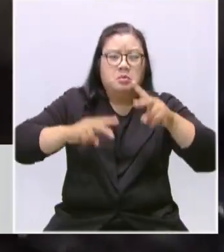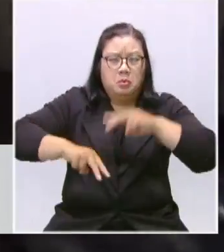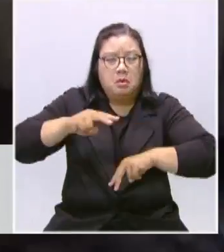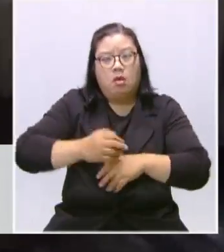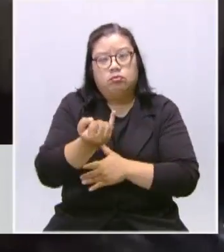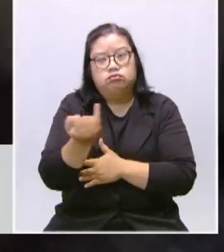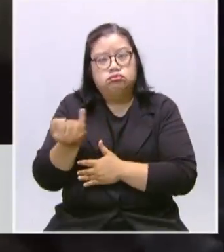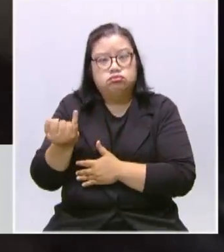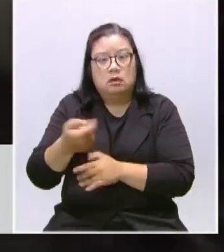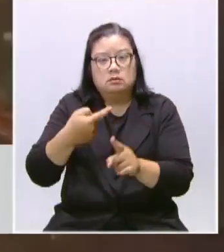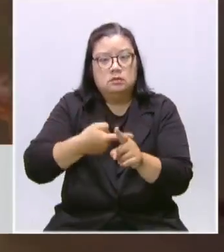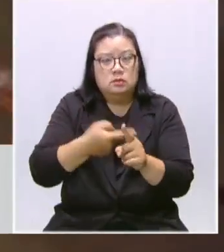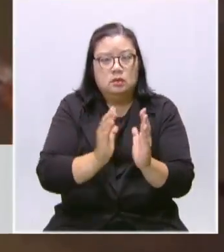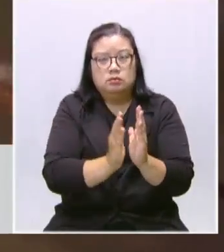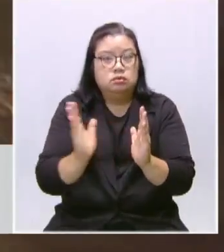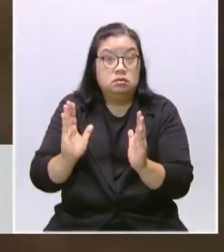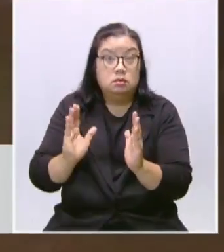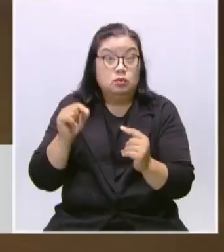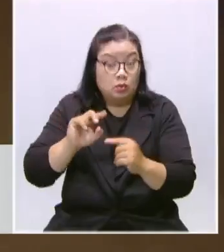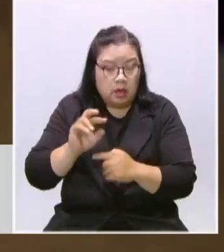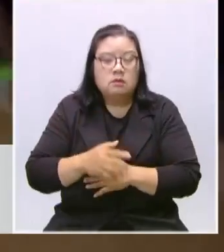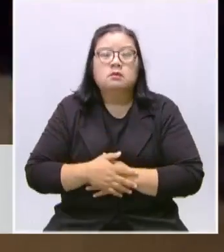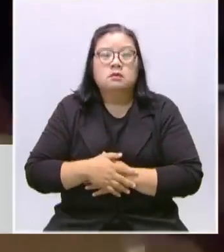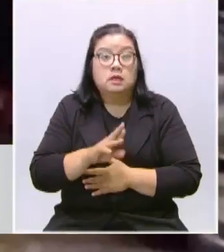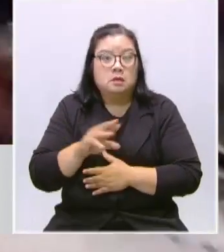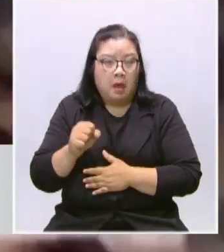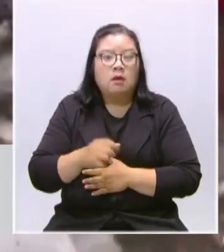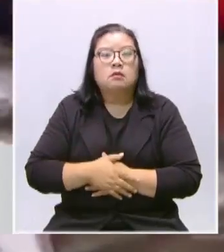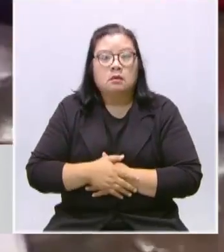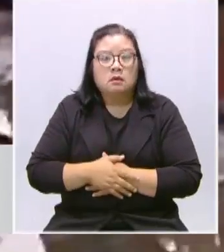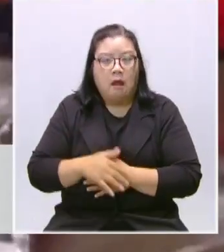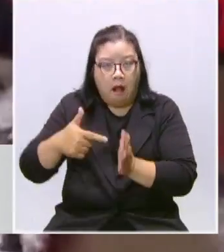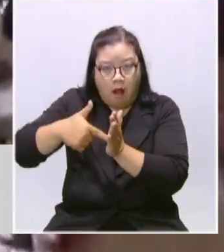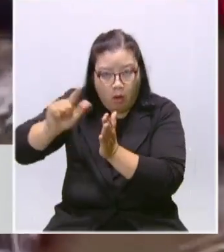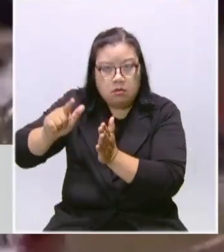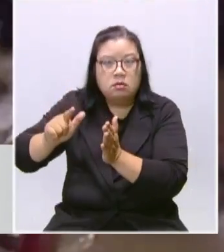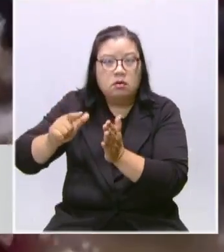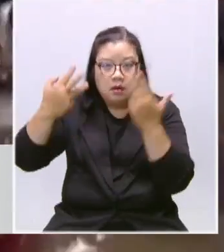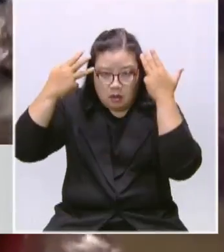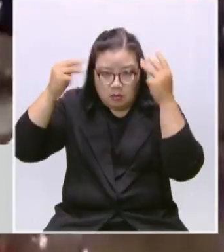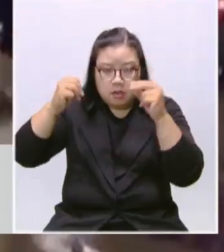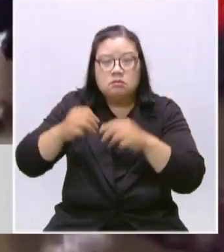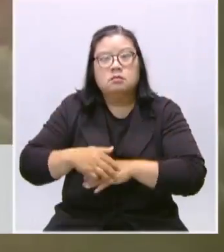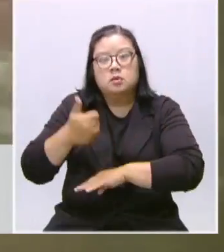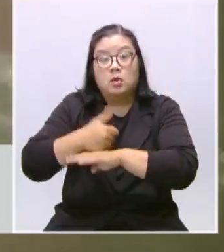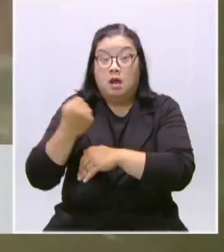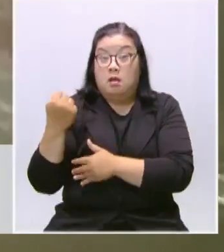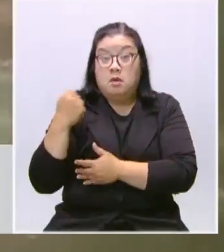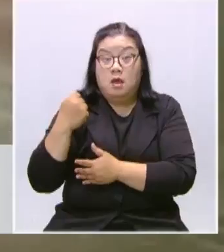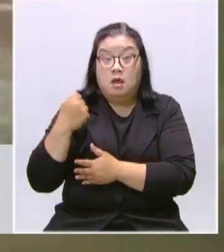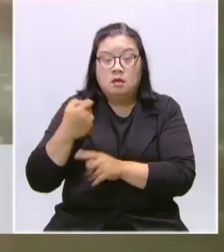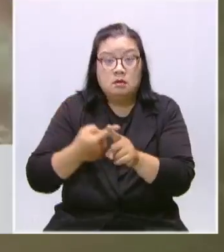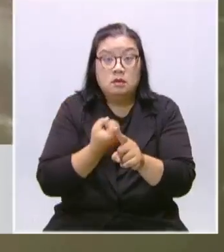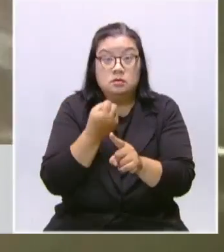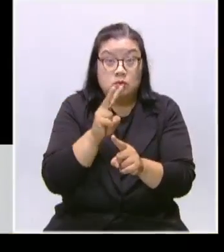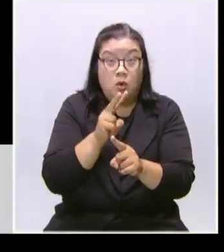อนทผ่านมานี้นะครับนัตงแต่รัฐษภา ถอดท้อนอดิตประทานาธิบาดีPetro Castillo ออกจากอำนาจใเดิธันวาคมปี